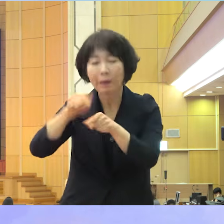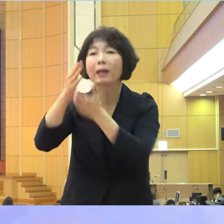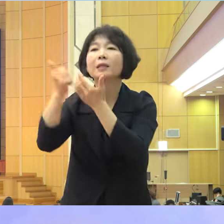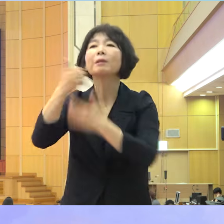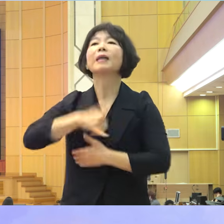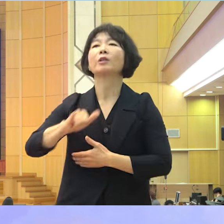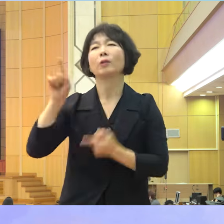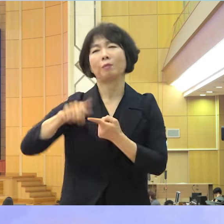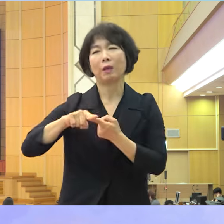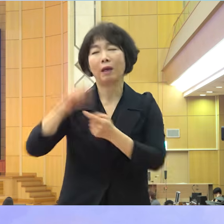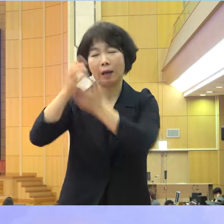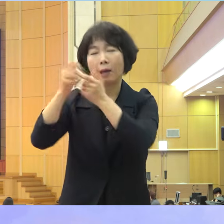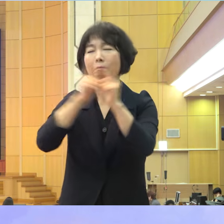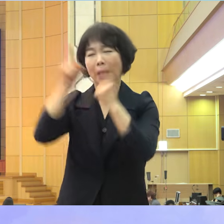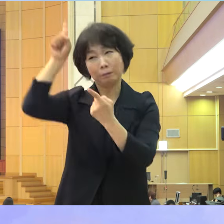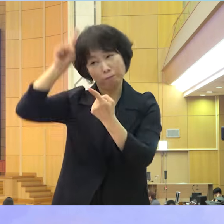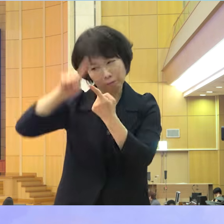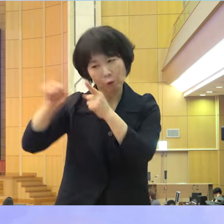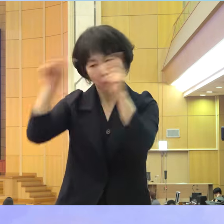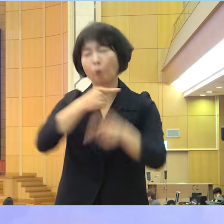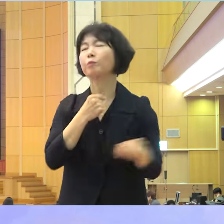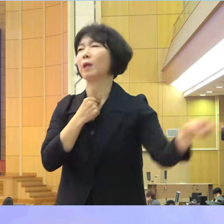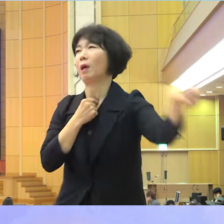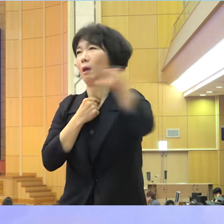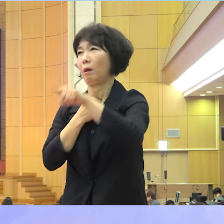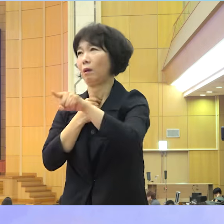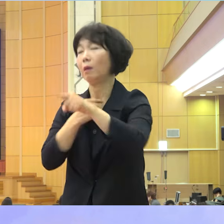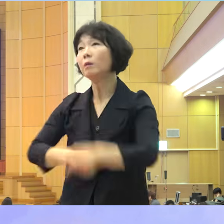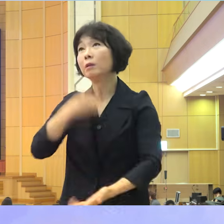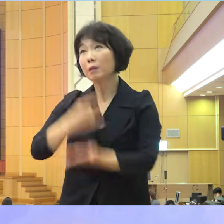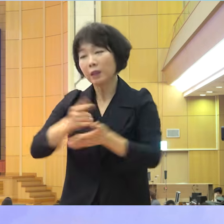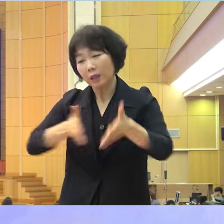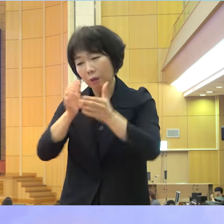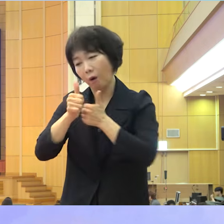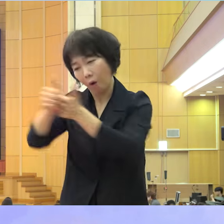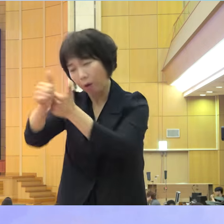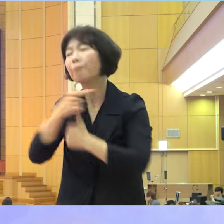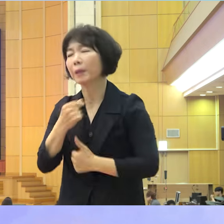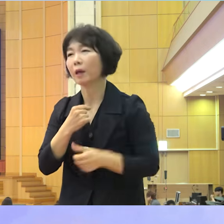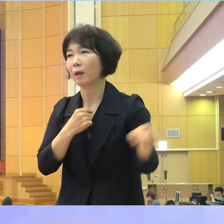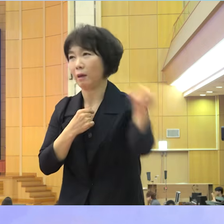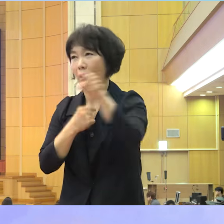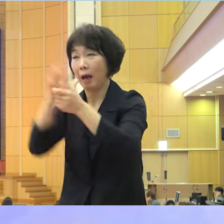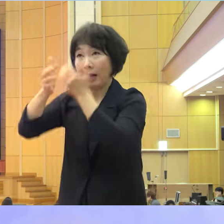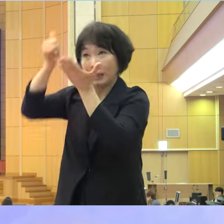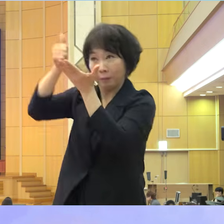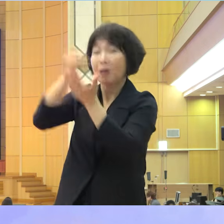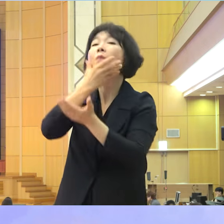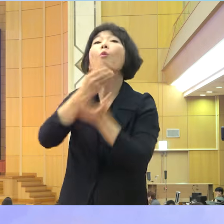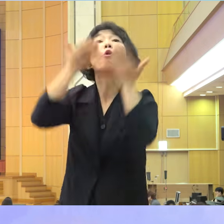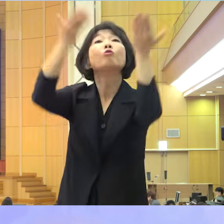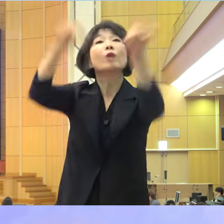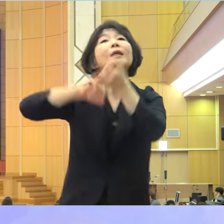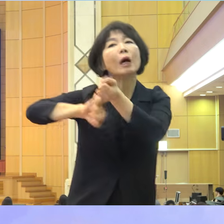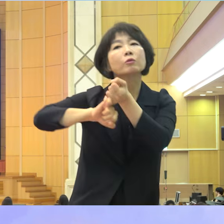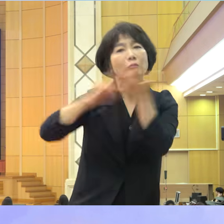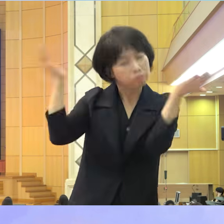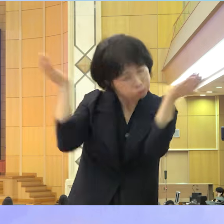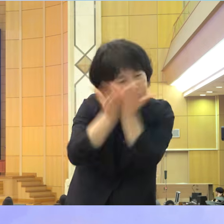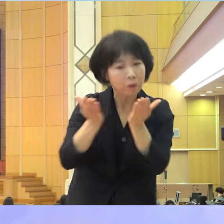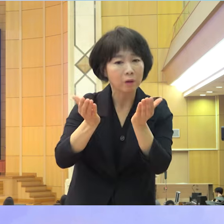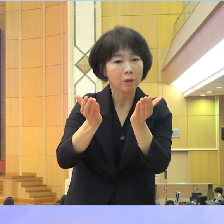자녀로서 하나님 말씀대로 살고 의인의 길로 걸어갈 때 하나님이 복 주신다